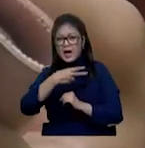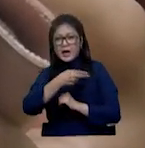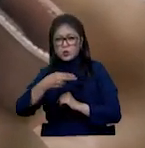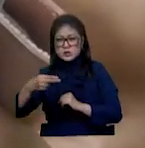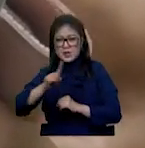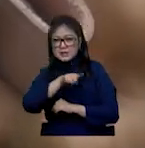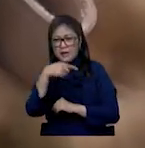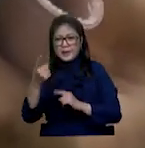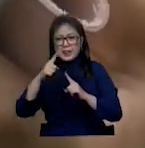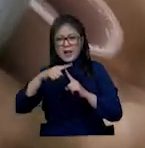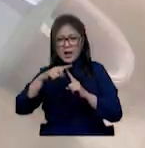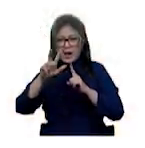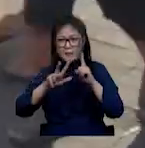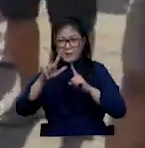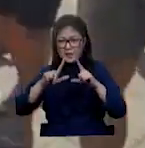mendatang.